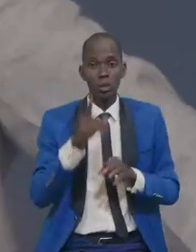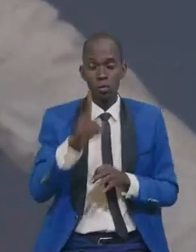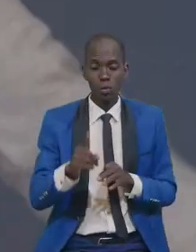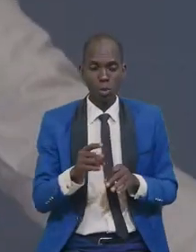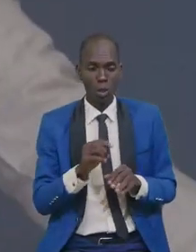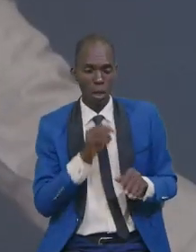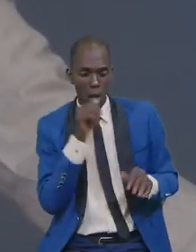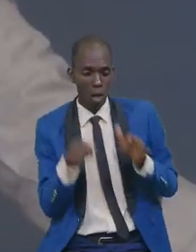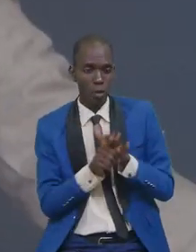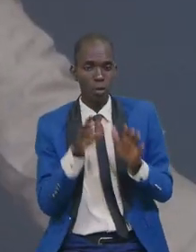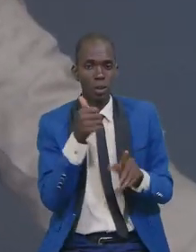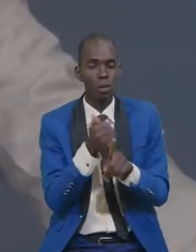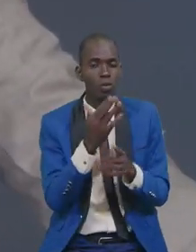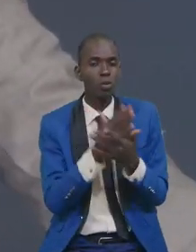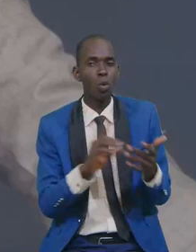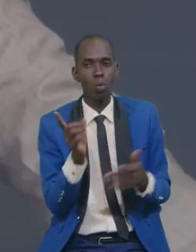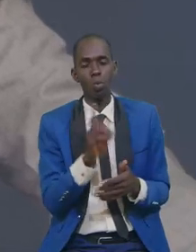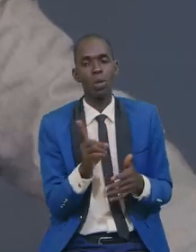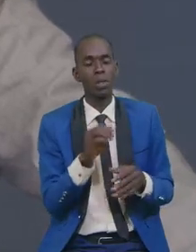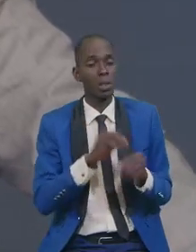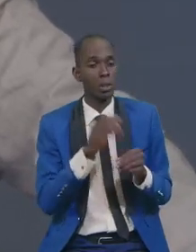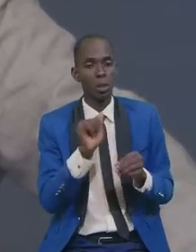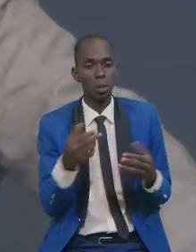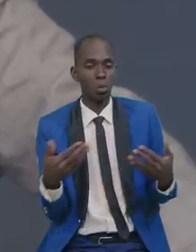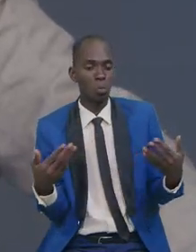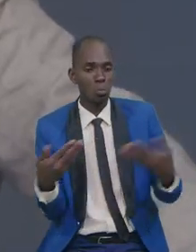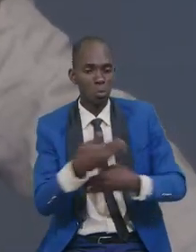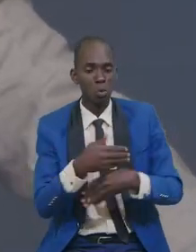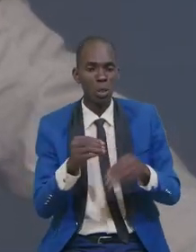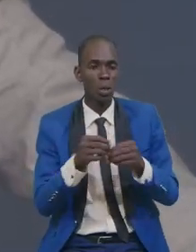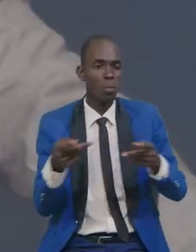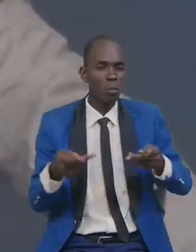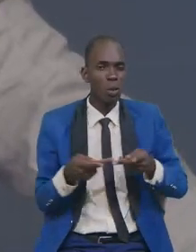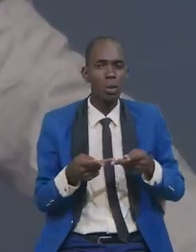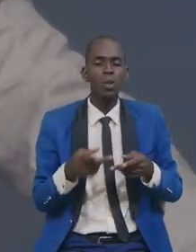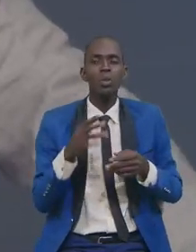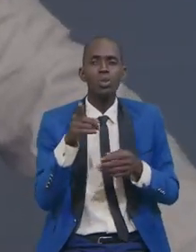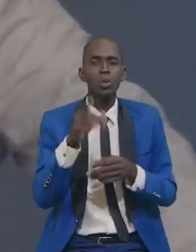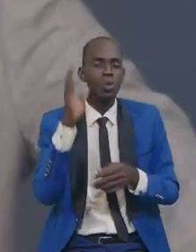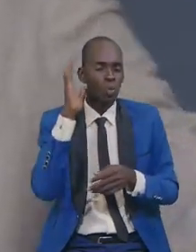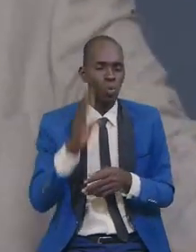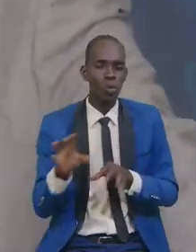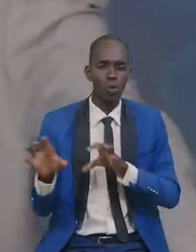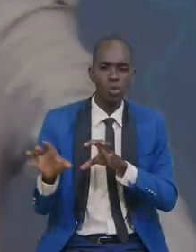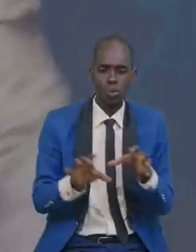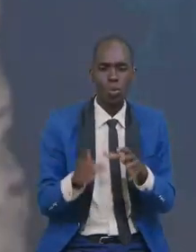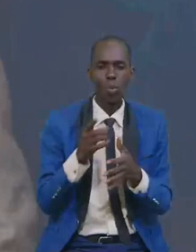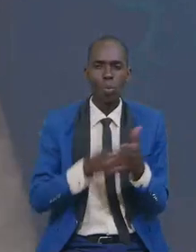enferme-toi. Tu diras ce que tu ne devras pas dire. Tu feras ce que tu ne dois pas